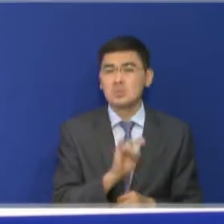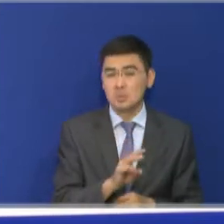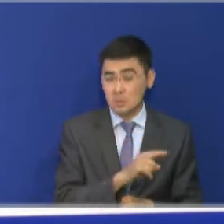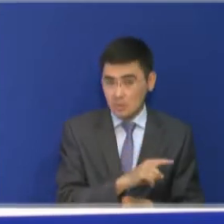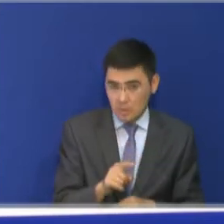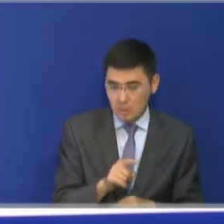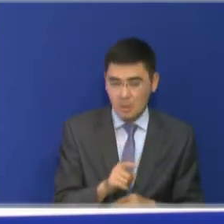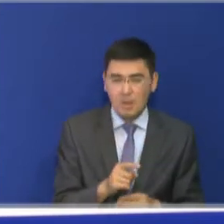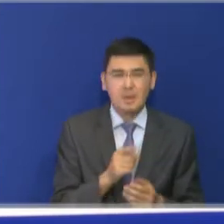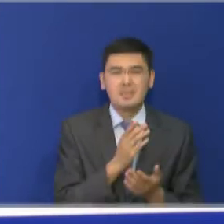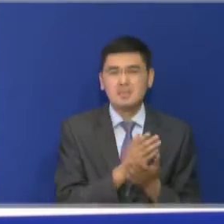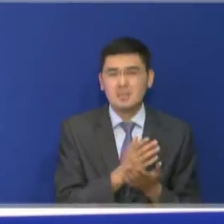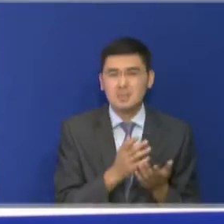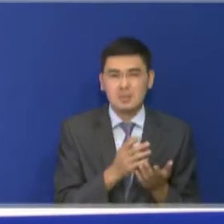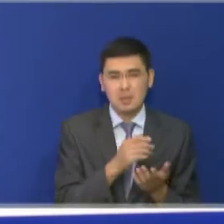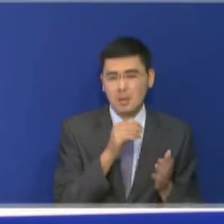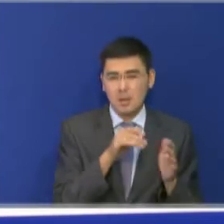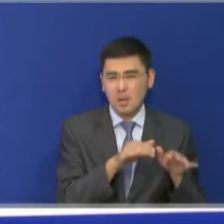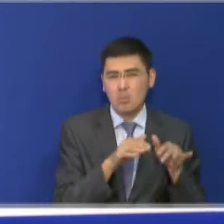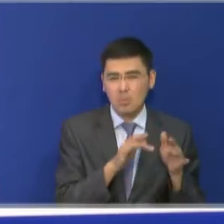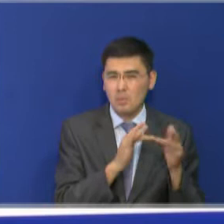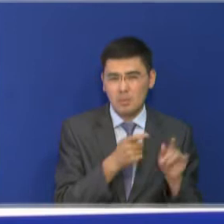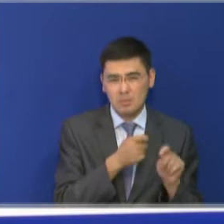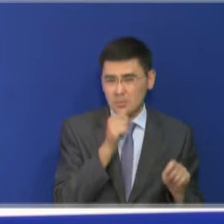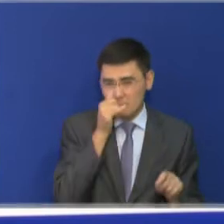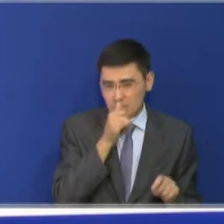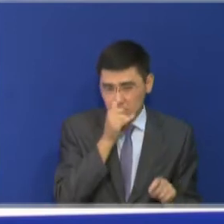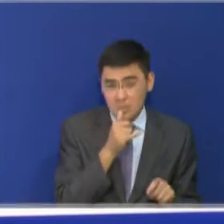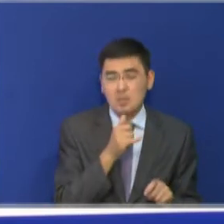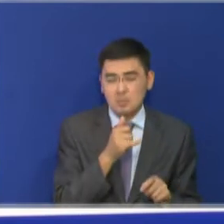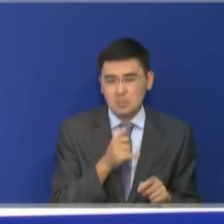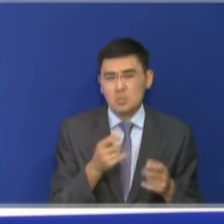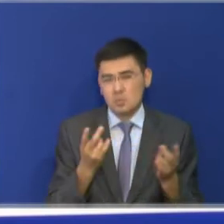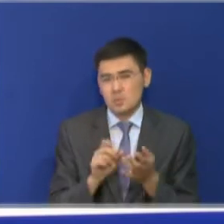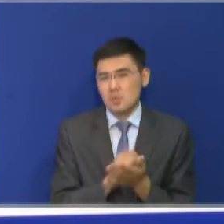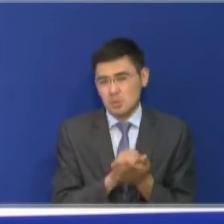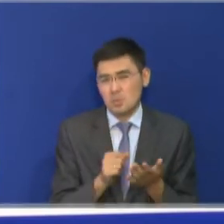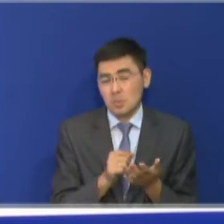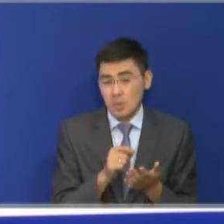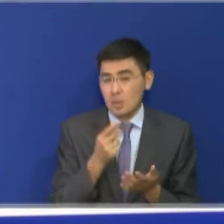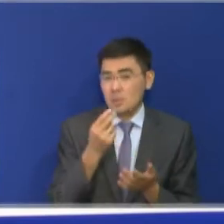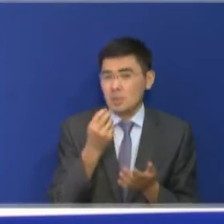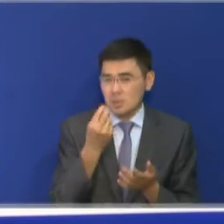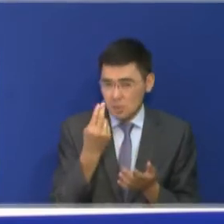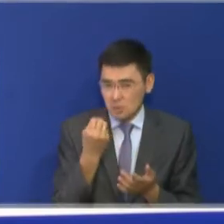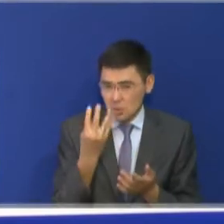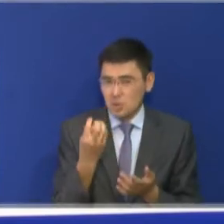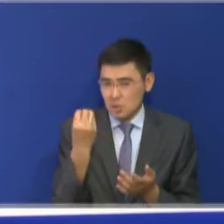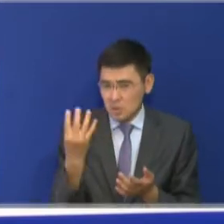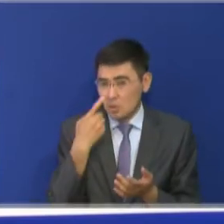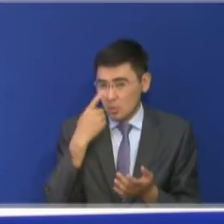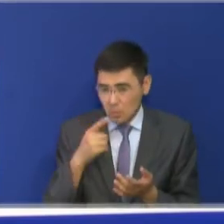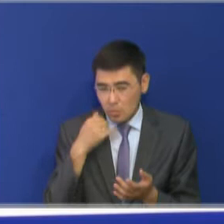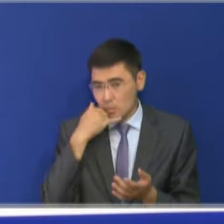форматта қолжетімді емес қағаз қызметтер көрсетіледі. Орталыққа бару үшін кезек уақытын 14-14 байланыс орталығы